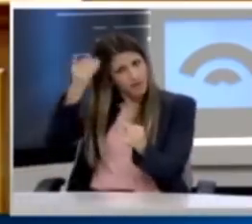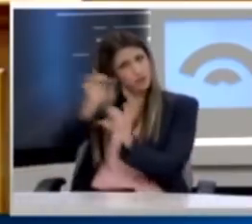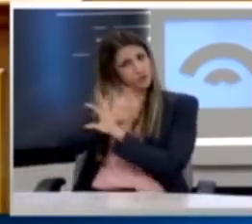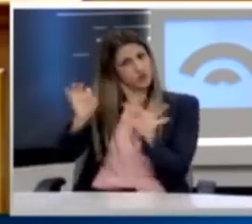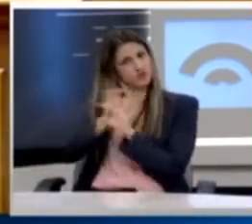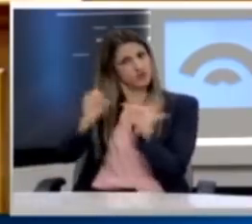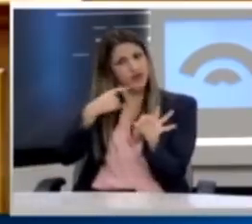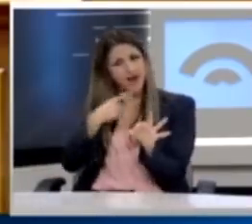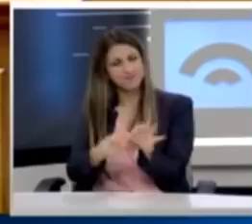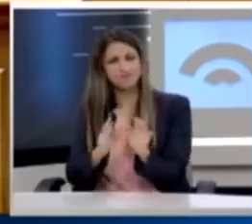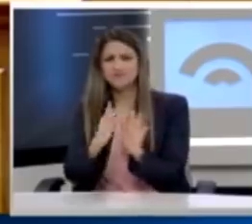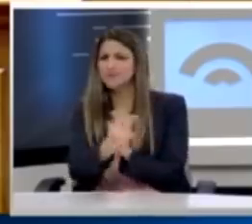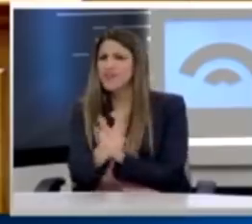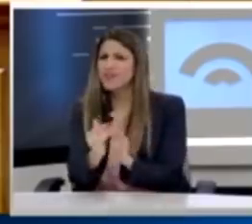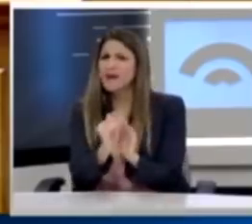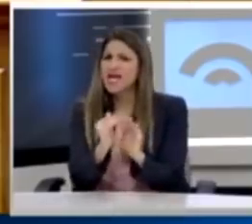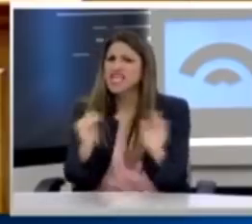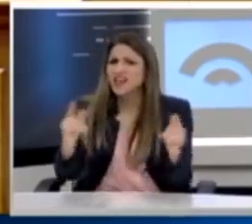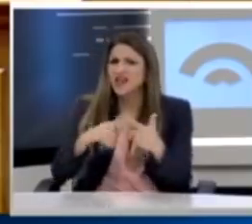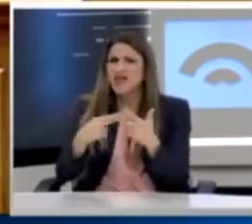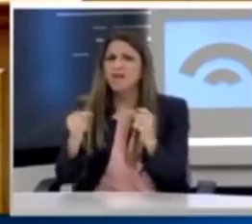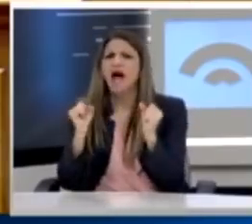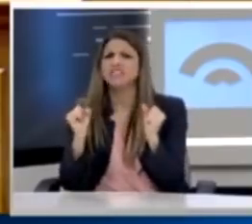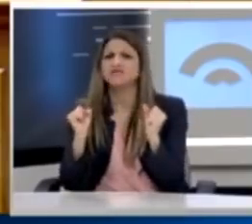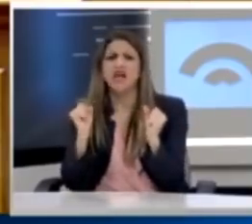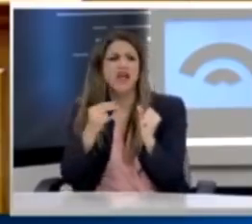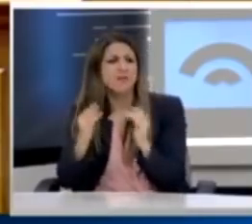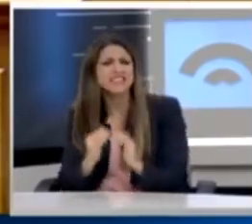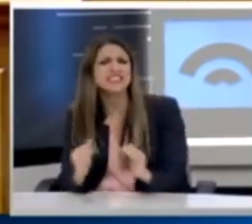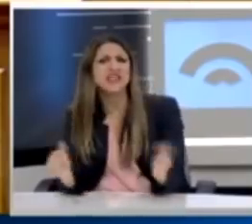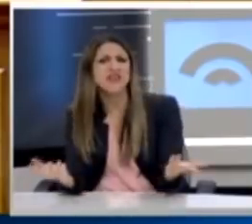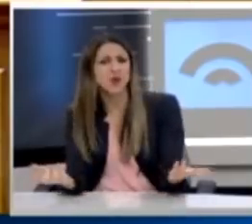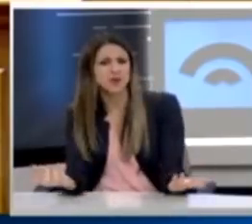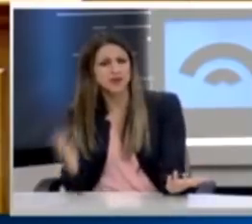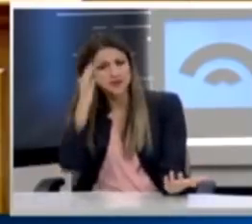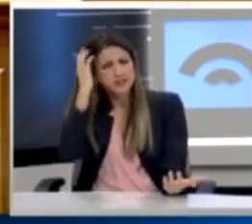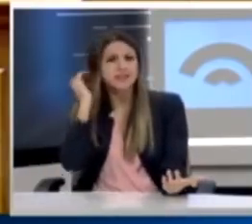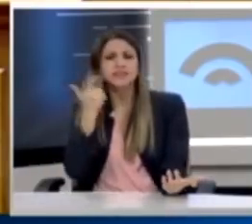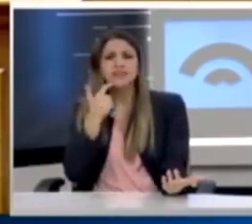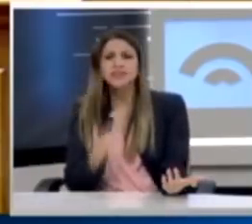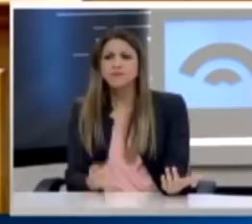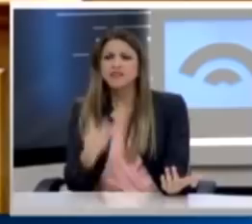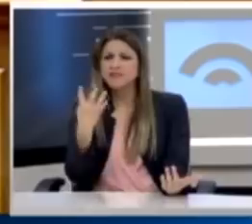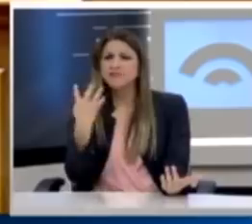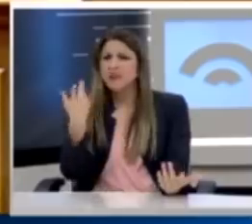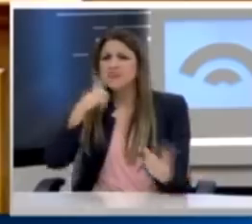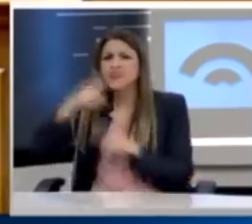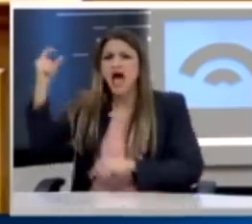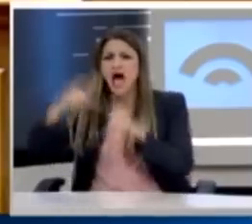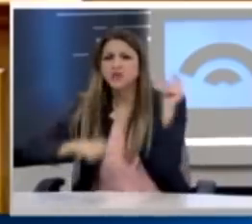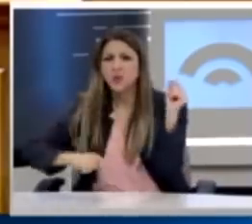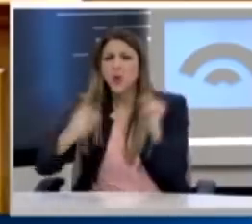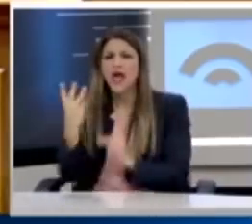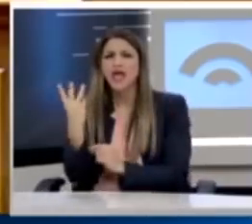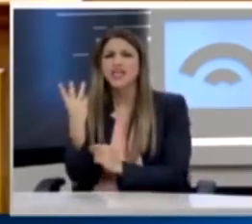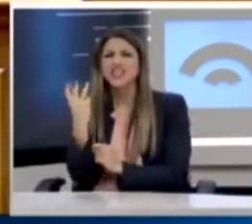την ειρήνη και τη σταθερότητα υπογράψατε το στόχο του ΝΑΤΟ για τα 4 τριαντάρια. 30